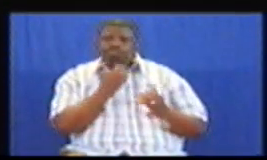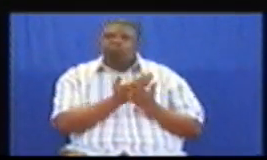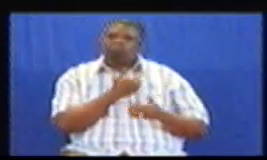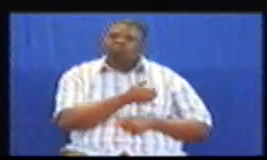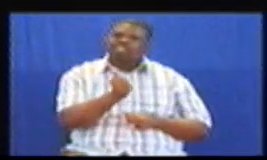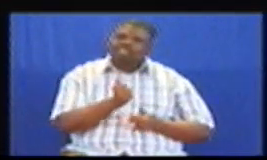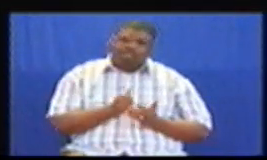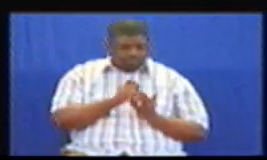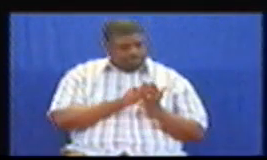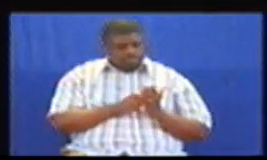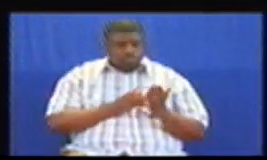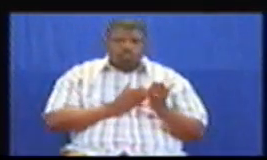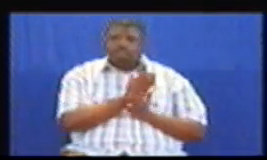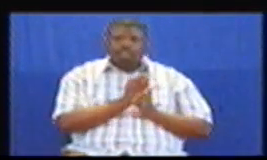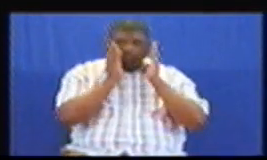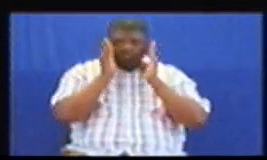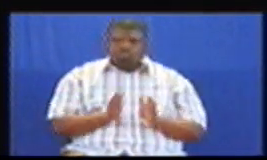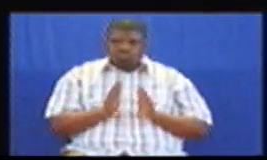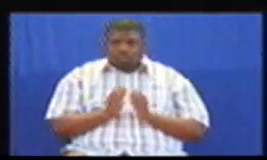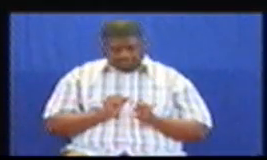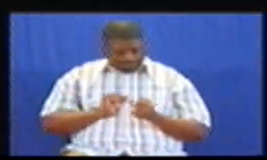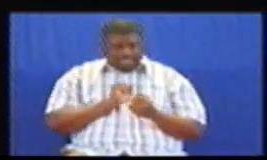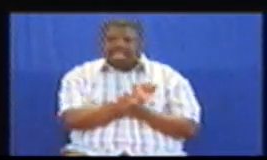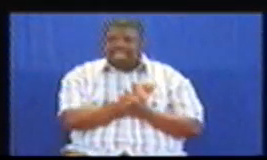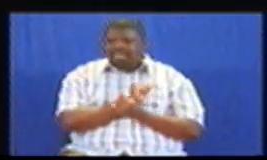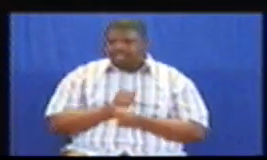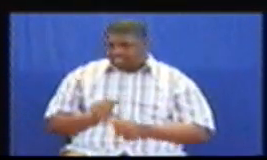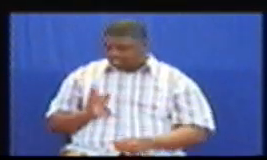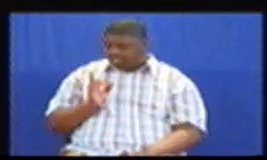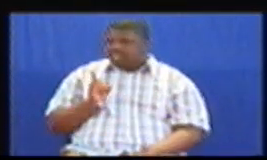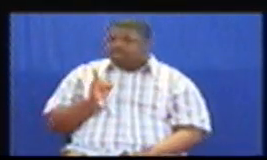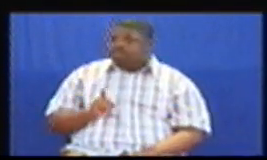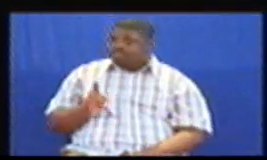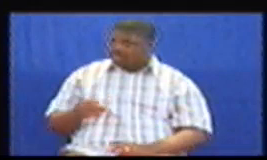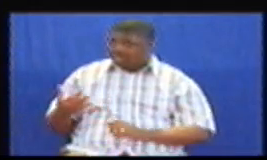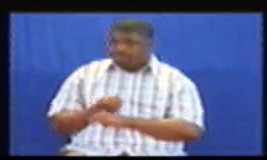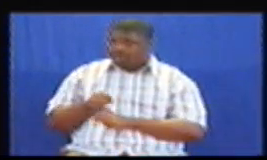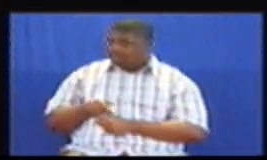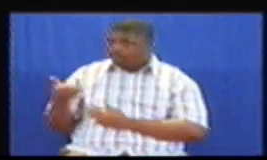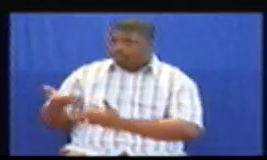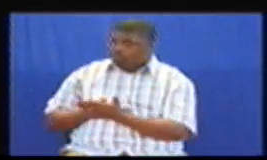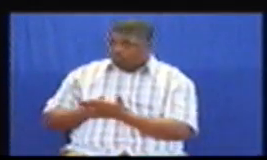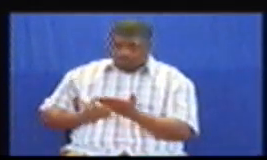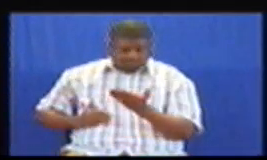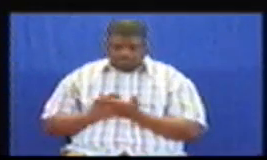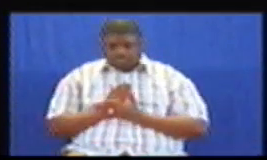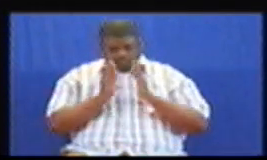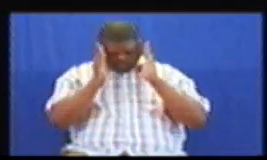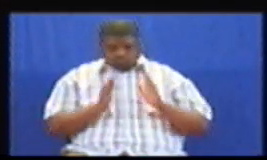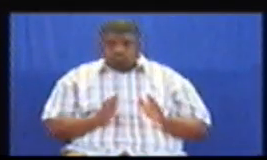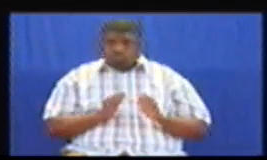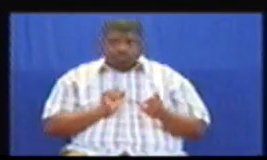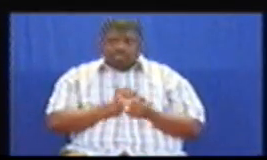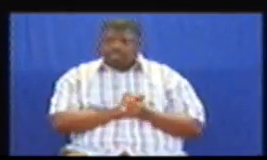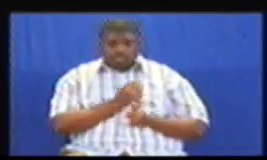kupitia kwa mkuu wa magereza, na DPP asipopata hiyo barua iliyopitia kwa mkuu wa magereza hawezi hata